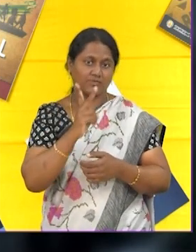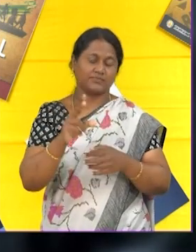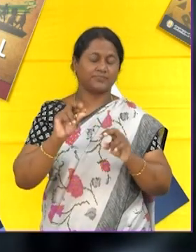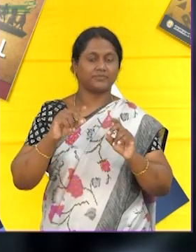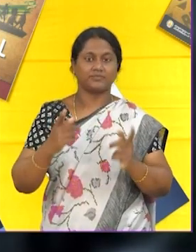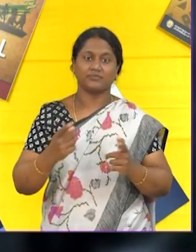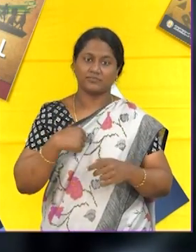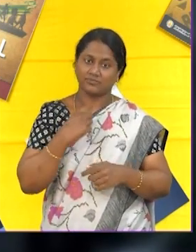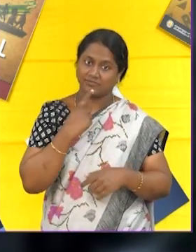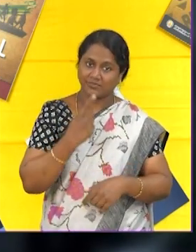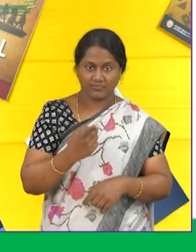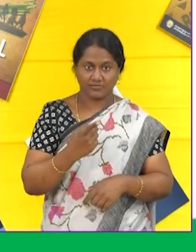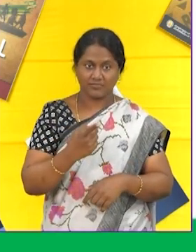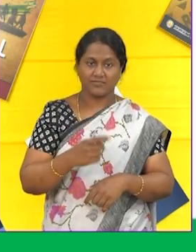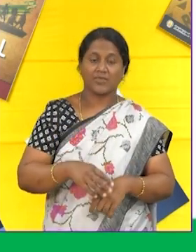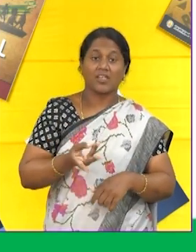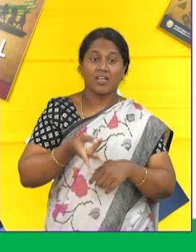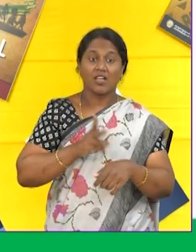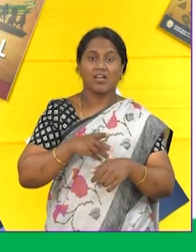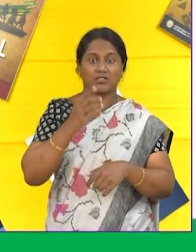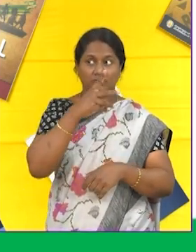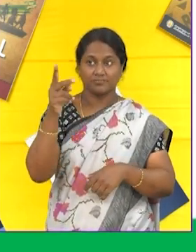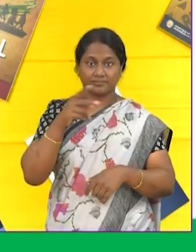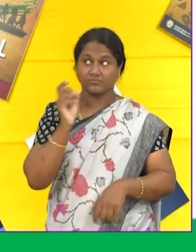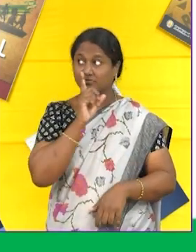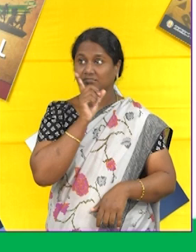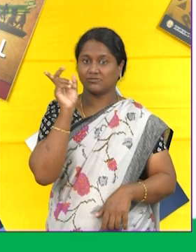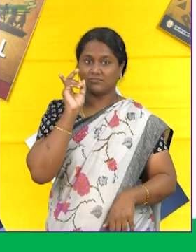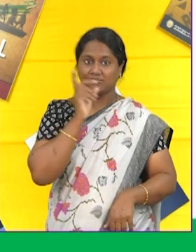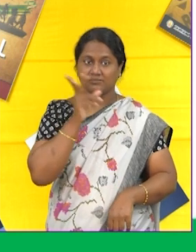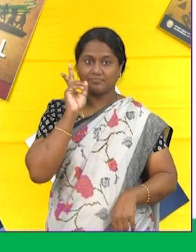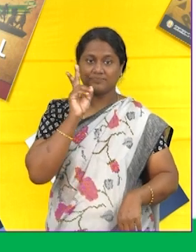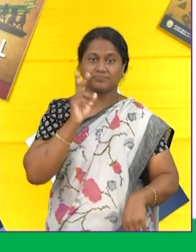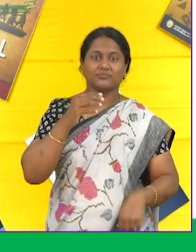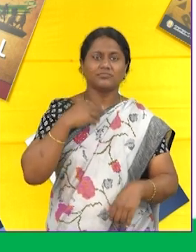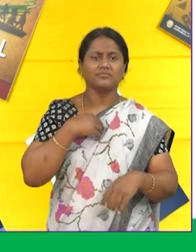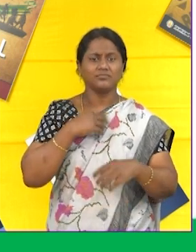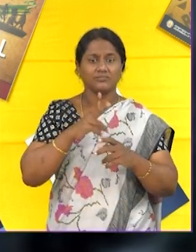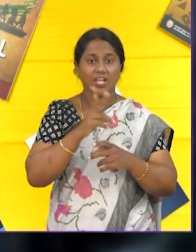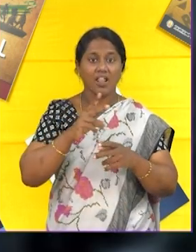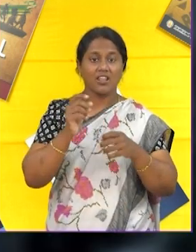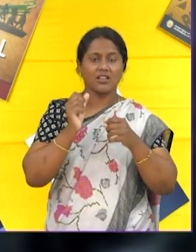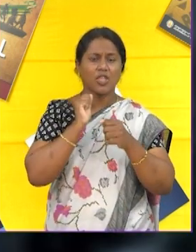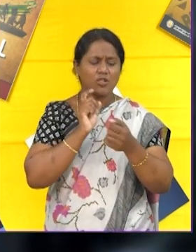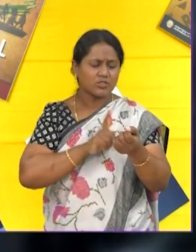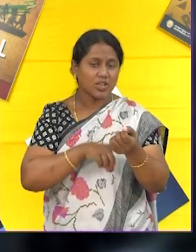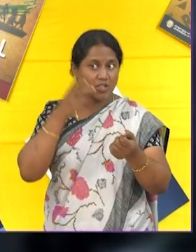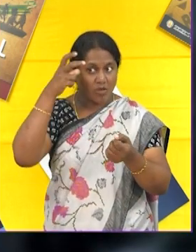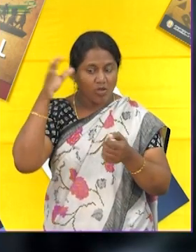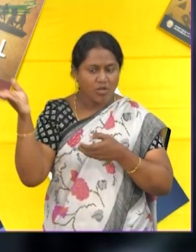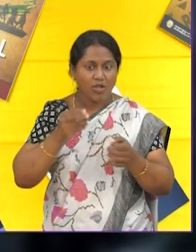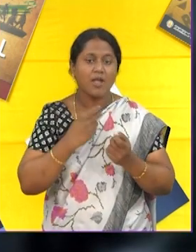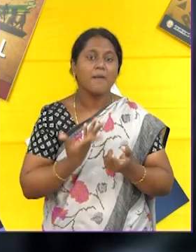செலுத்தியிருக்கக்கூடாது அப்படின்னு சொல்கிறேன். தே பிகேன் அபவுட் அ 1:15 in the morning. இது எப்போ